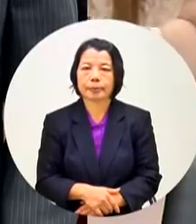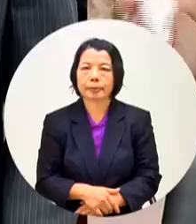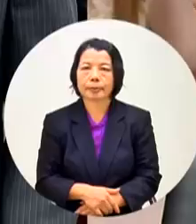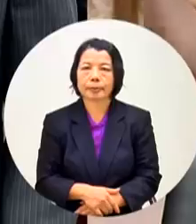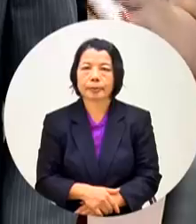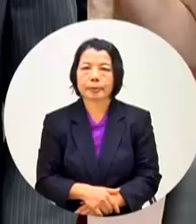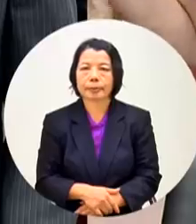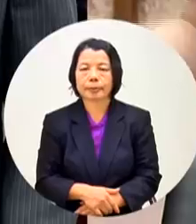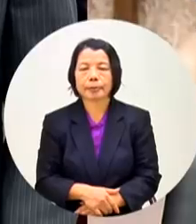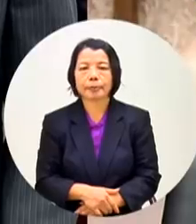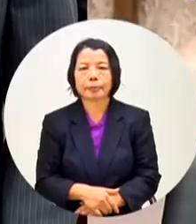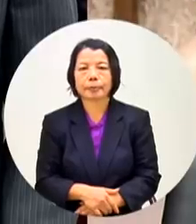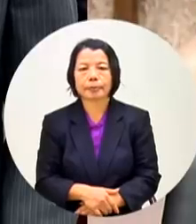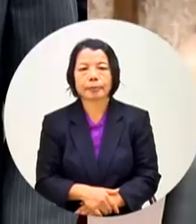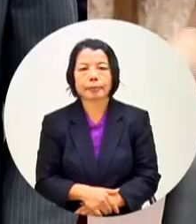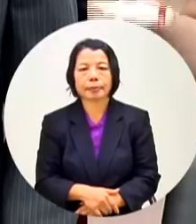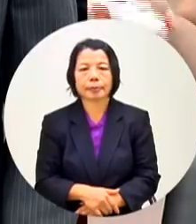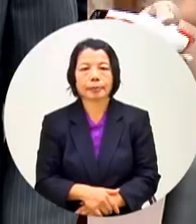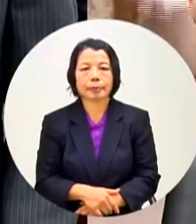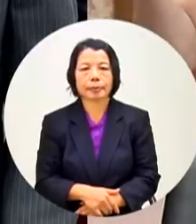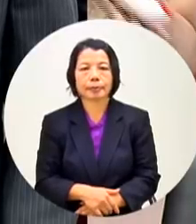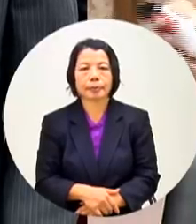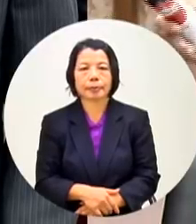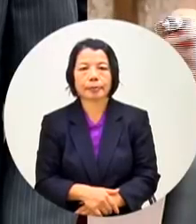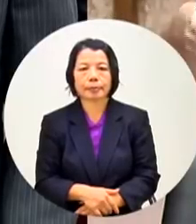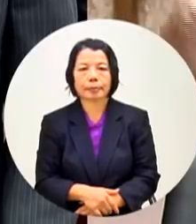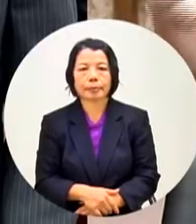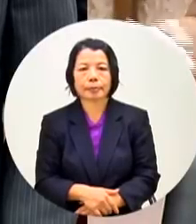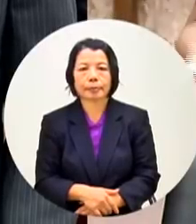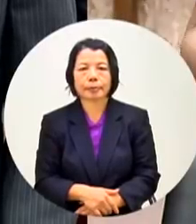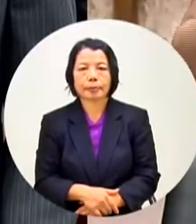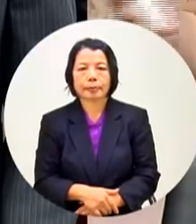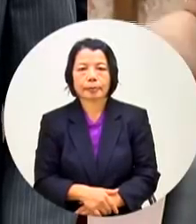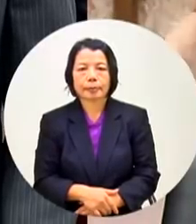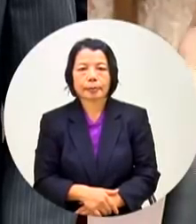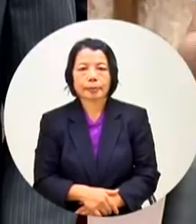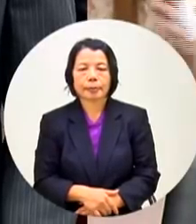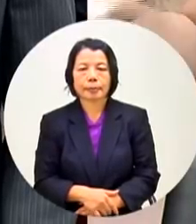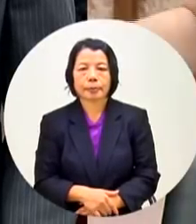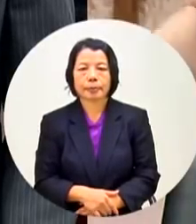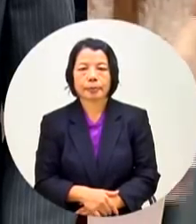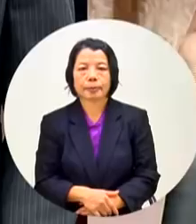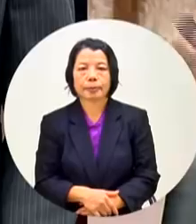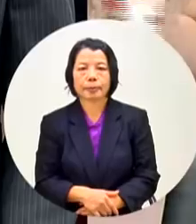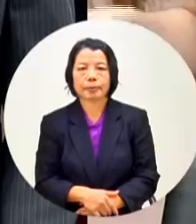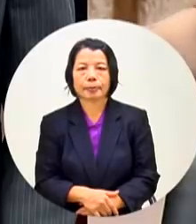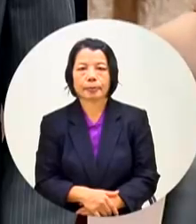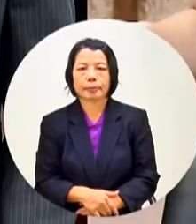Thank you.